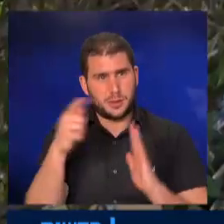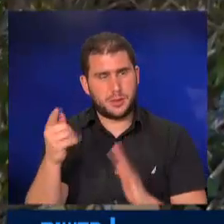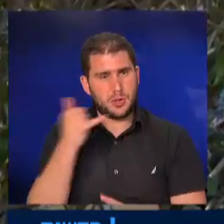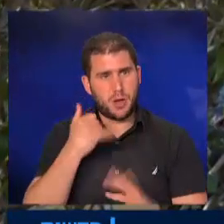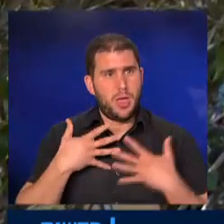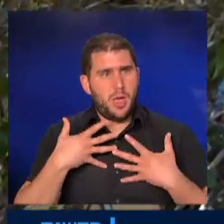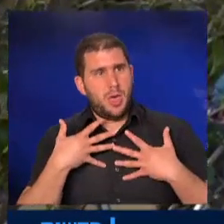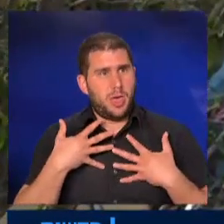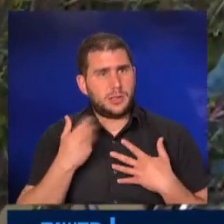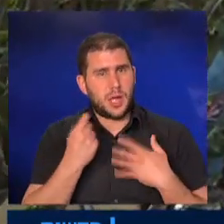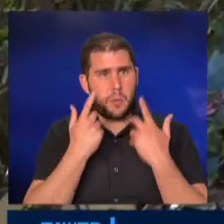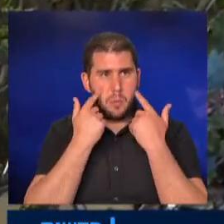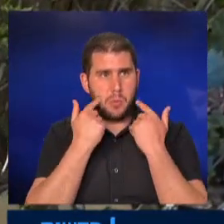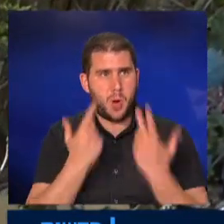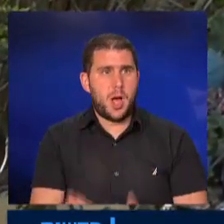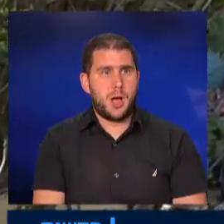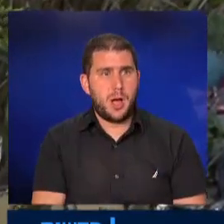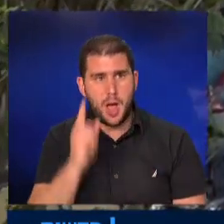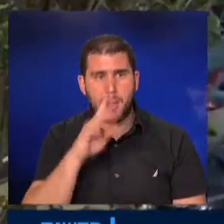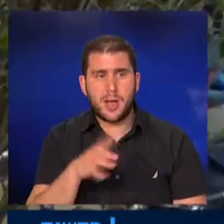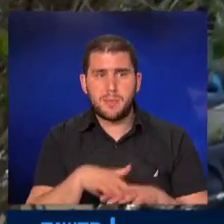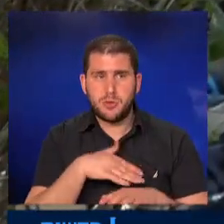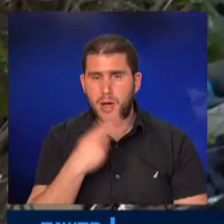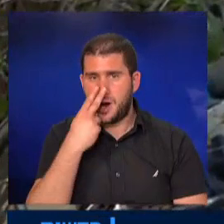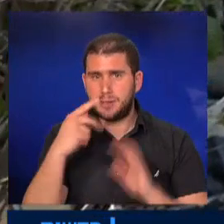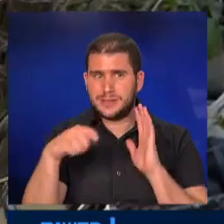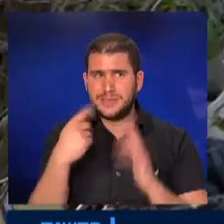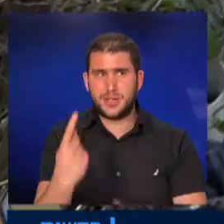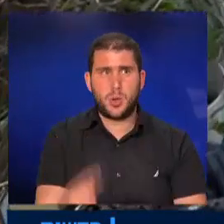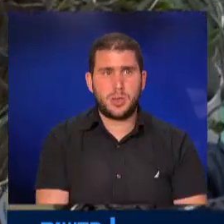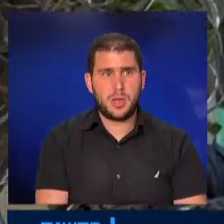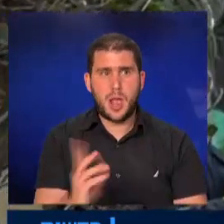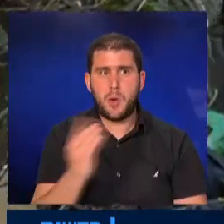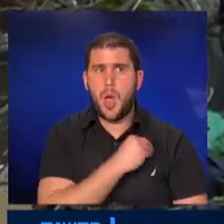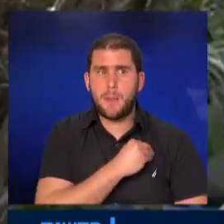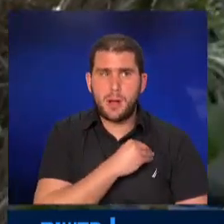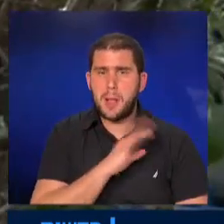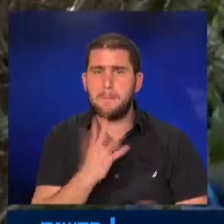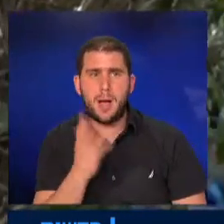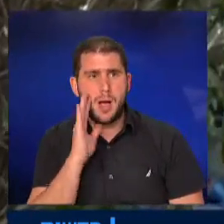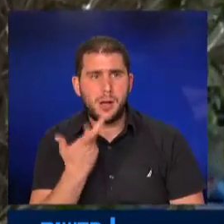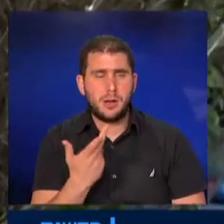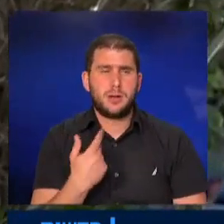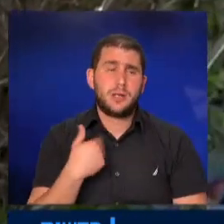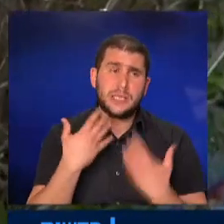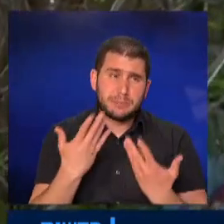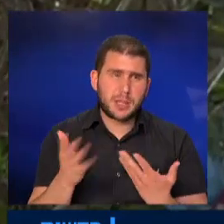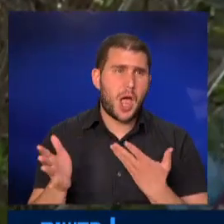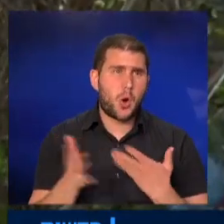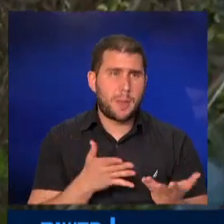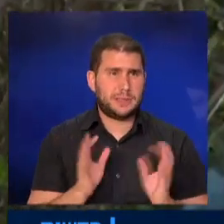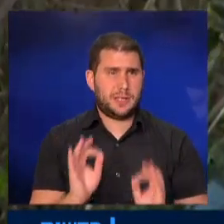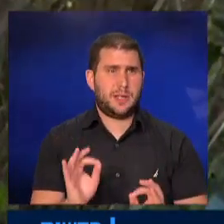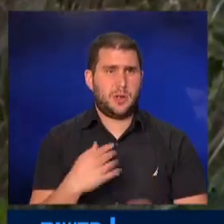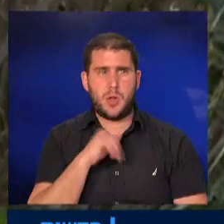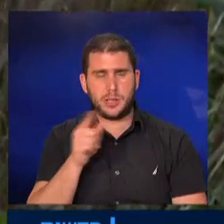בבעלה, קצת בוכה, אבא, איך אתה מרגיש? ראיתי את הסרטון, למה לא אמרת לי, מה איתך? אז הסברתי לה שהכל